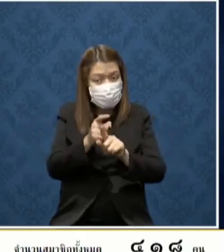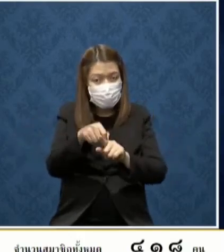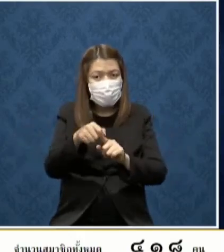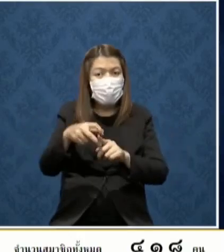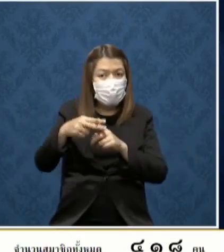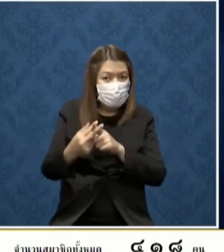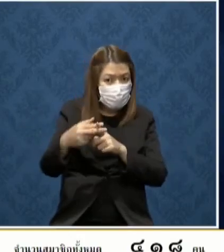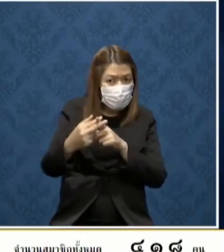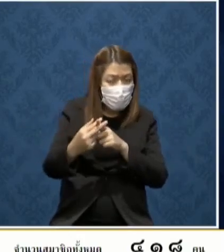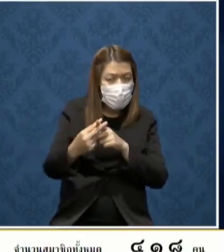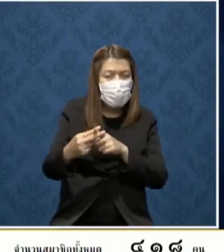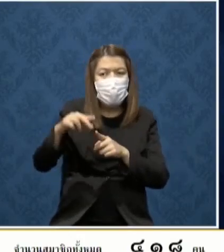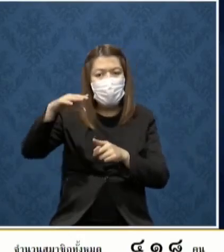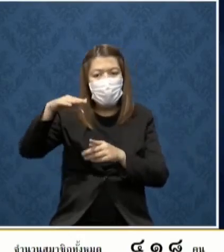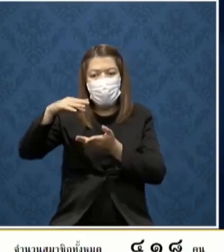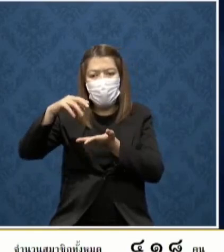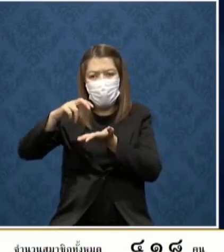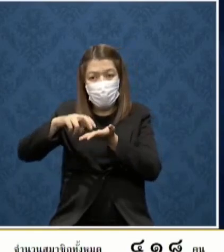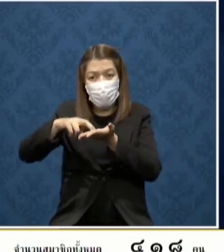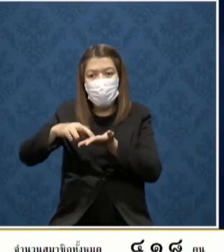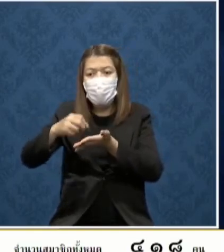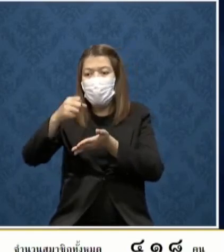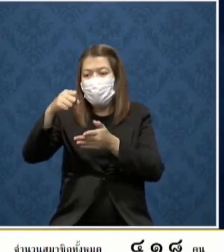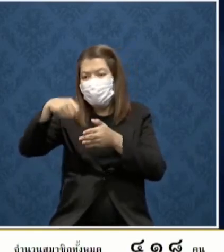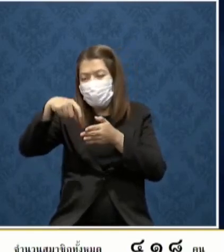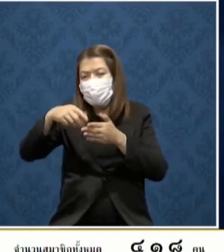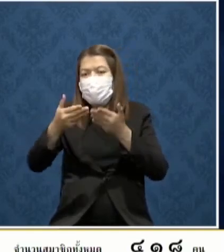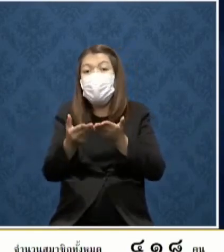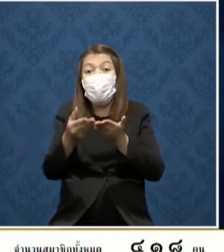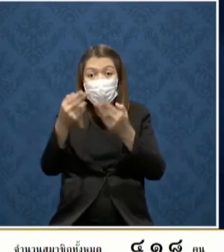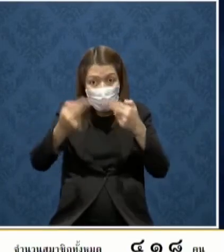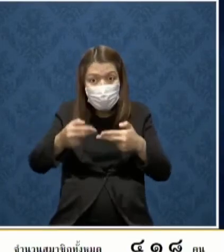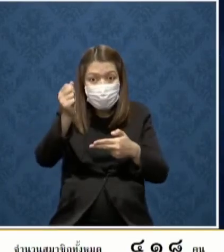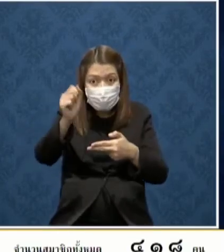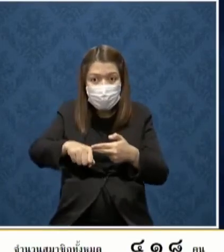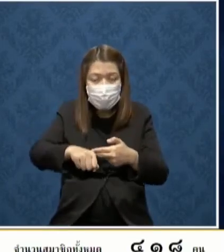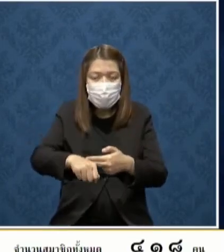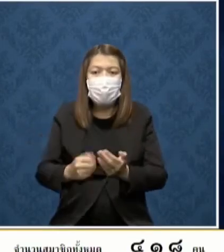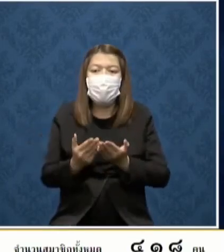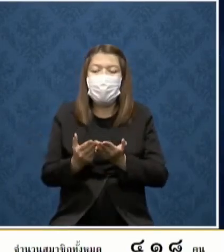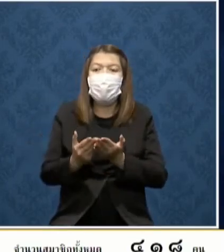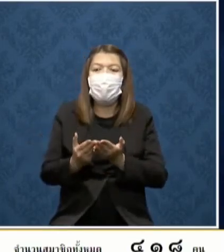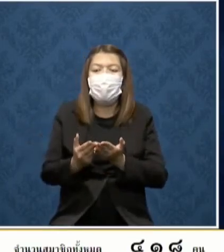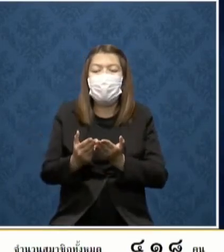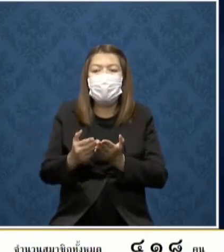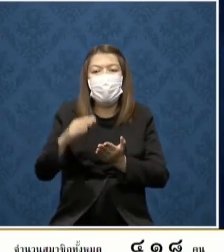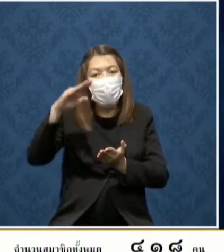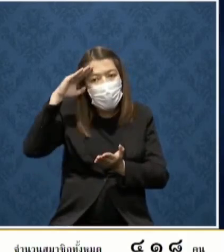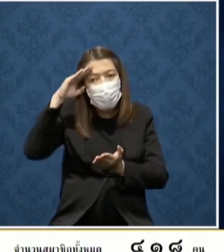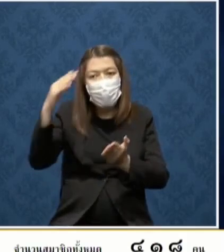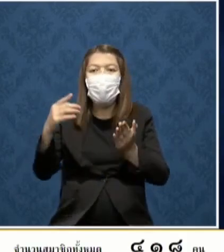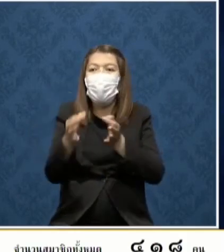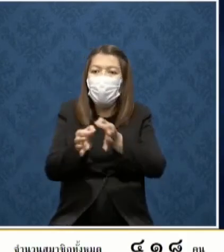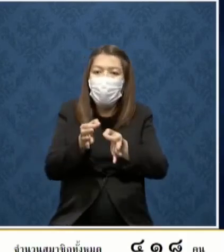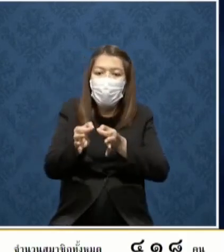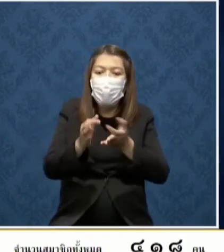างเชื่อมนั้นมีใบรับรองในการซ่อมเรือรบ หรอไม่แตแ้ที่กร AL-ANismo จะออกมาตอบ ชี้